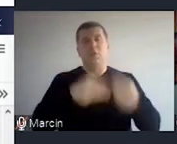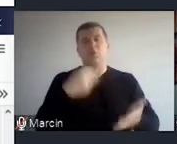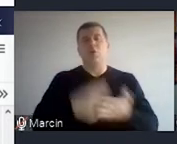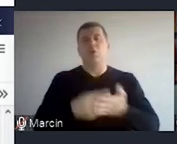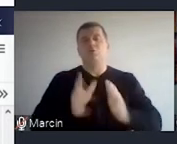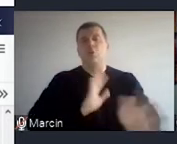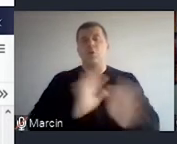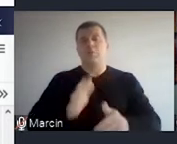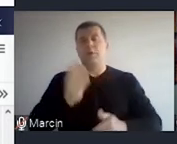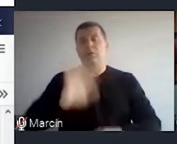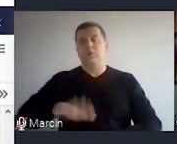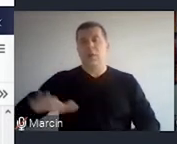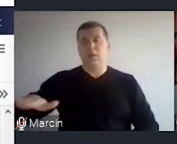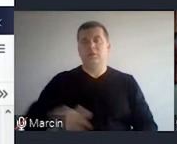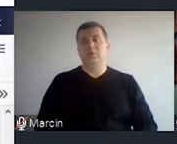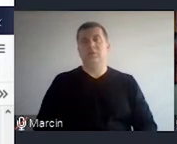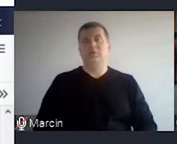nad dziećmi.